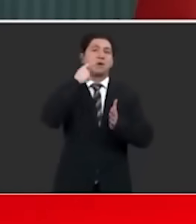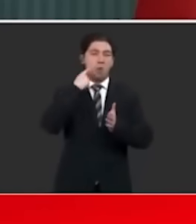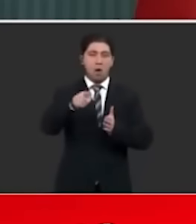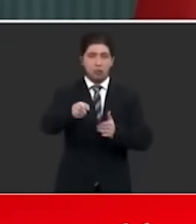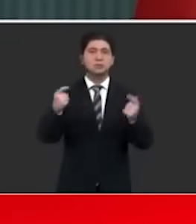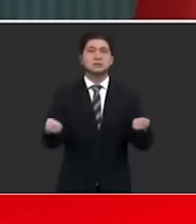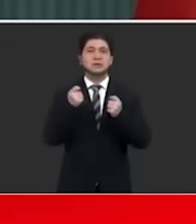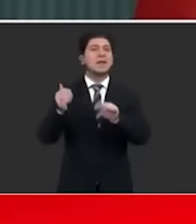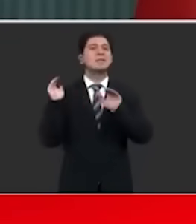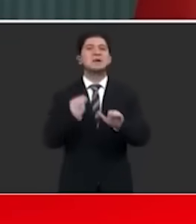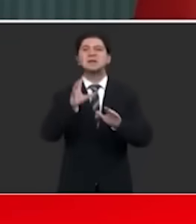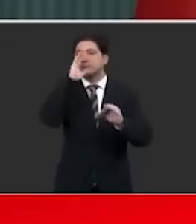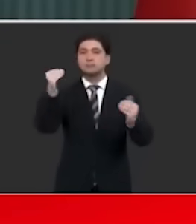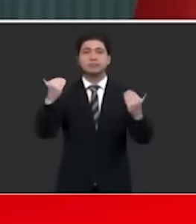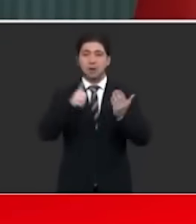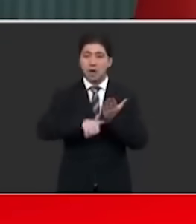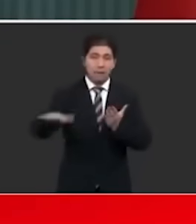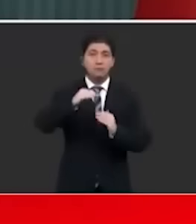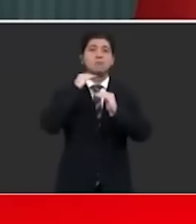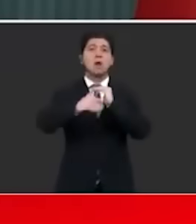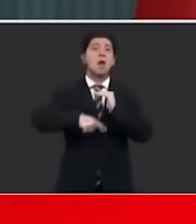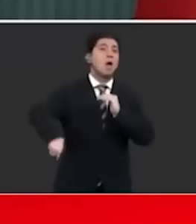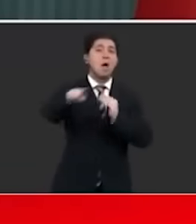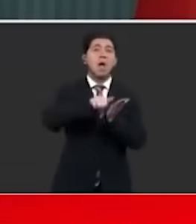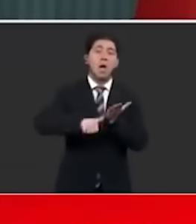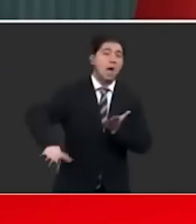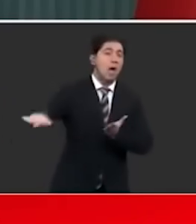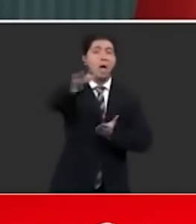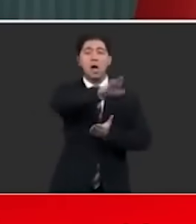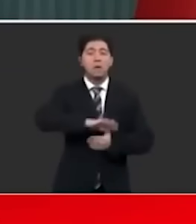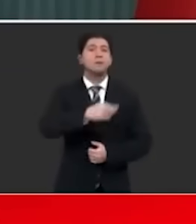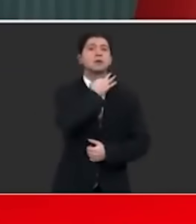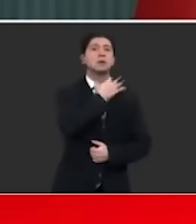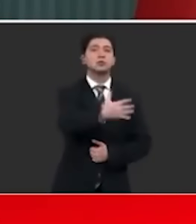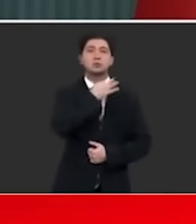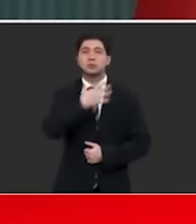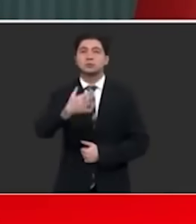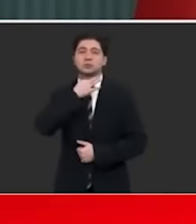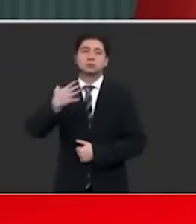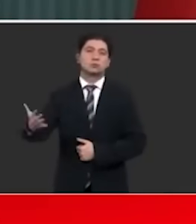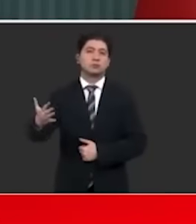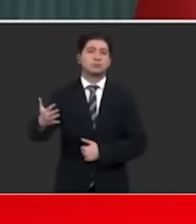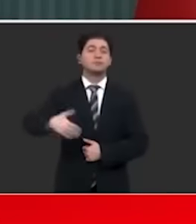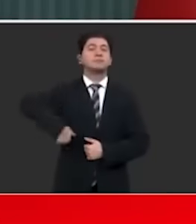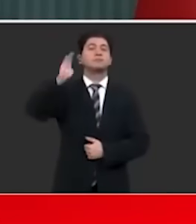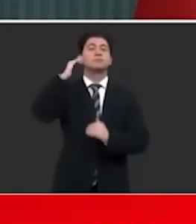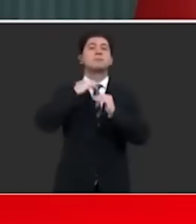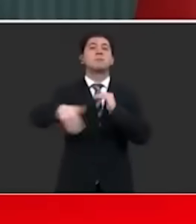destek veren herkese, milletimin her bir mensubuna teşekkür ediyorum. Aziz